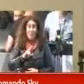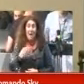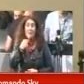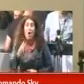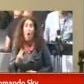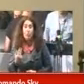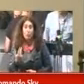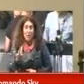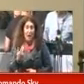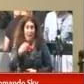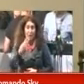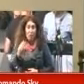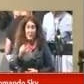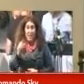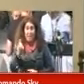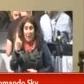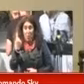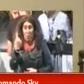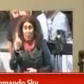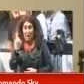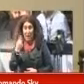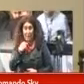è sempre una sola voce, comunque